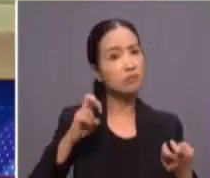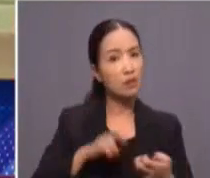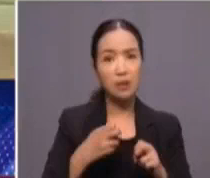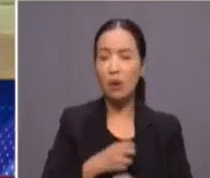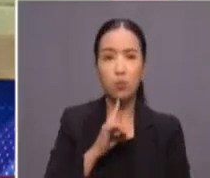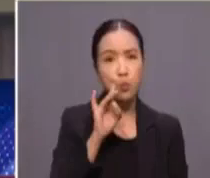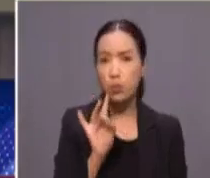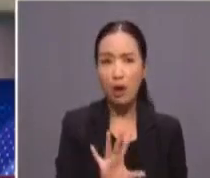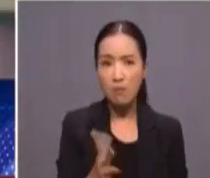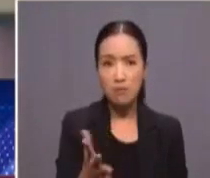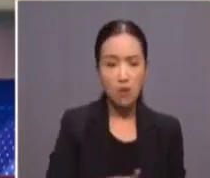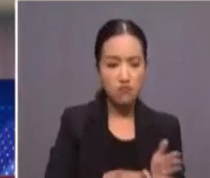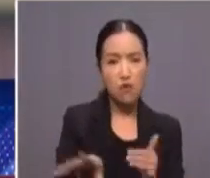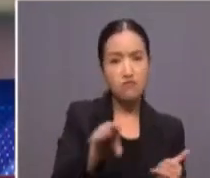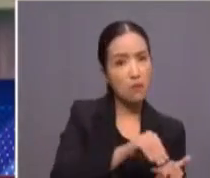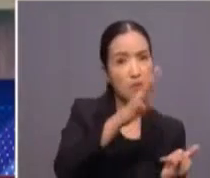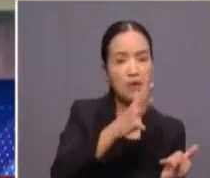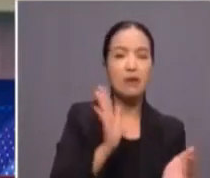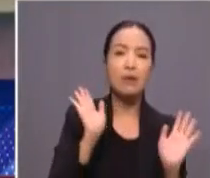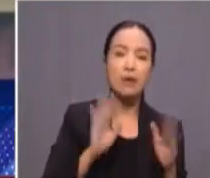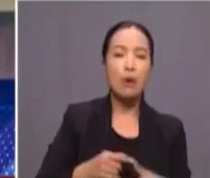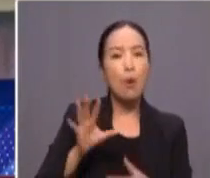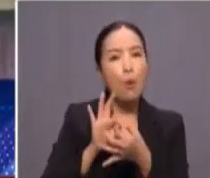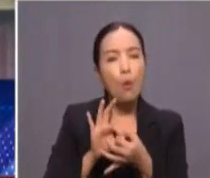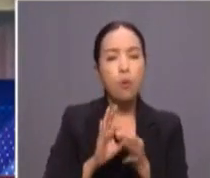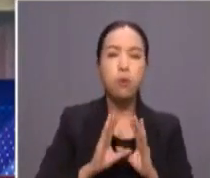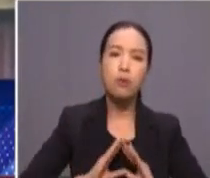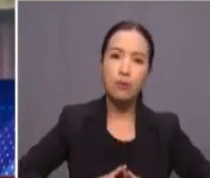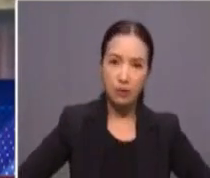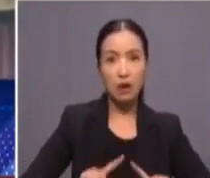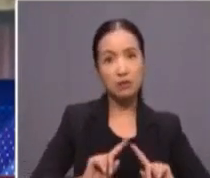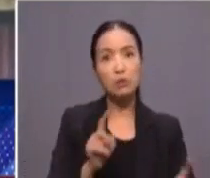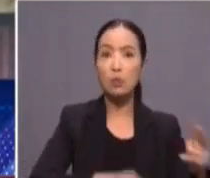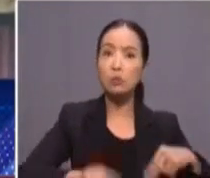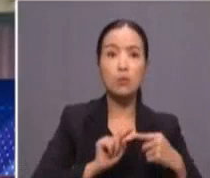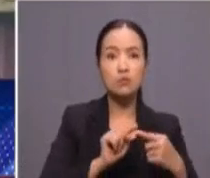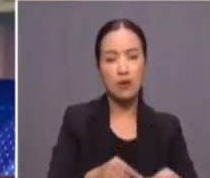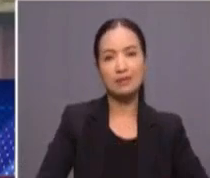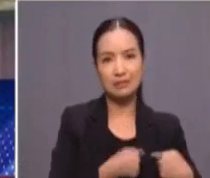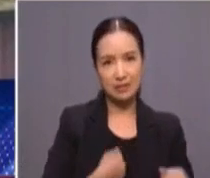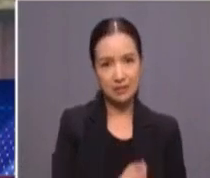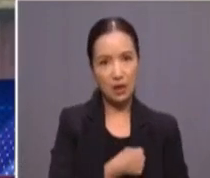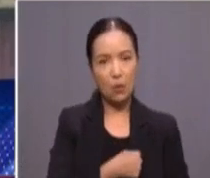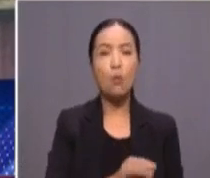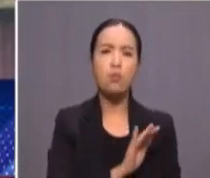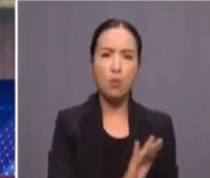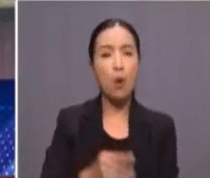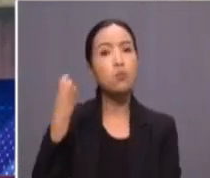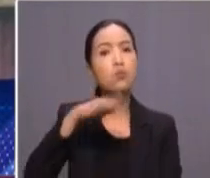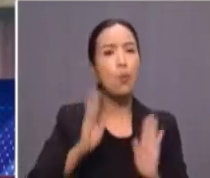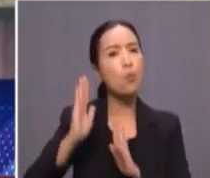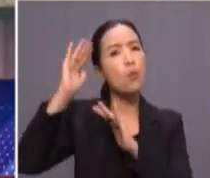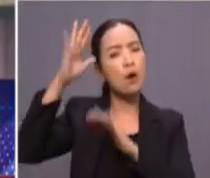ภาวะรุนแรงแล้วก็ไม่เจอไวรัสโคโรนาก็คลายความกังวลไปได้ค่ะแต่สิ่งที่ต้องดูแลอีกก็คือสภาพจิตใจเพราะว่าทุกคนเนี่ยหวัง